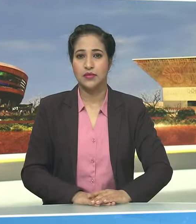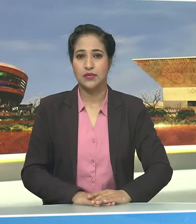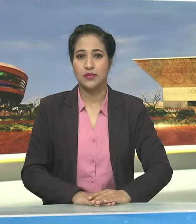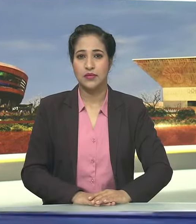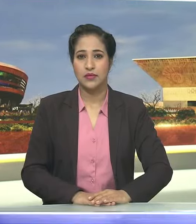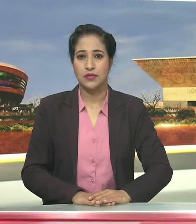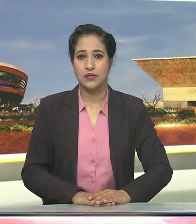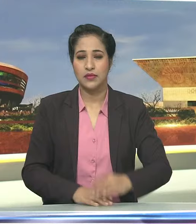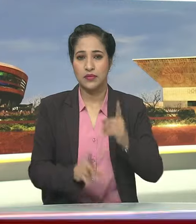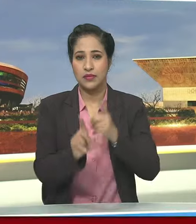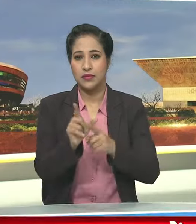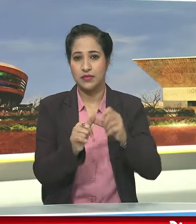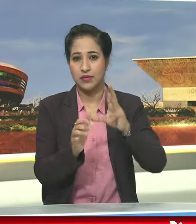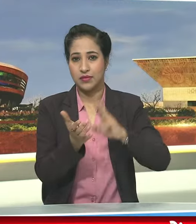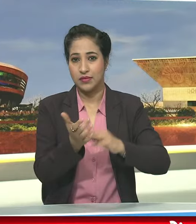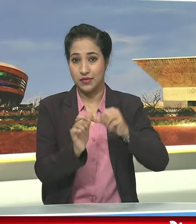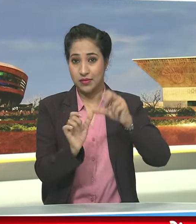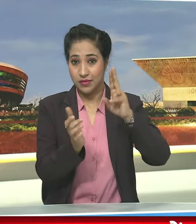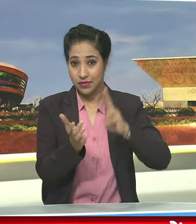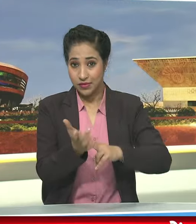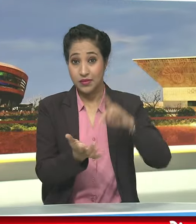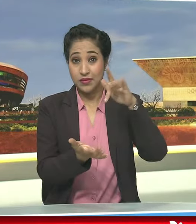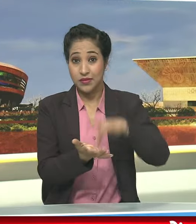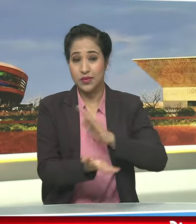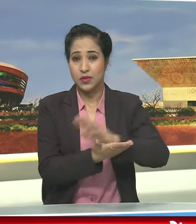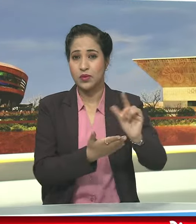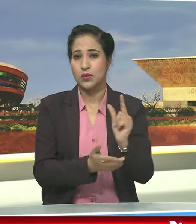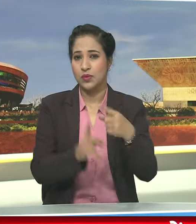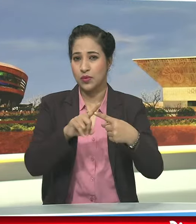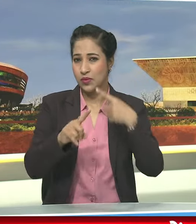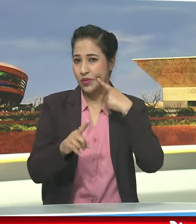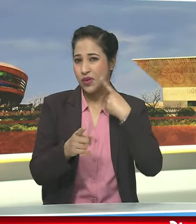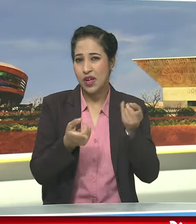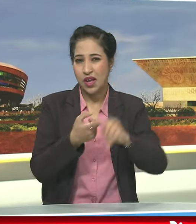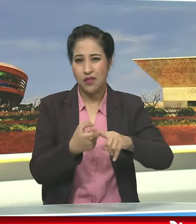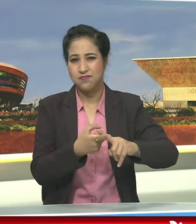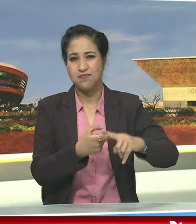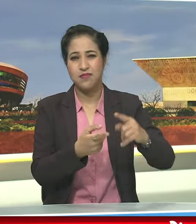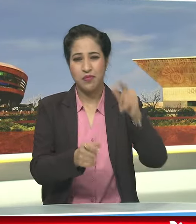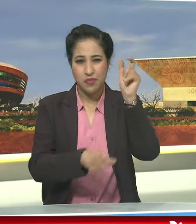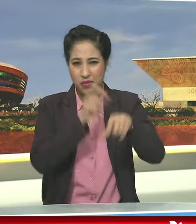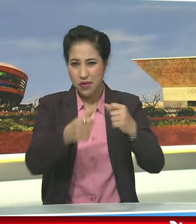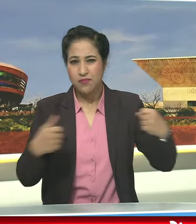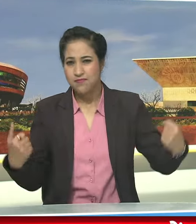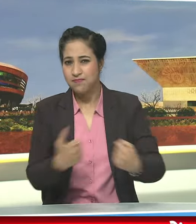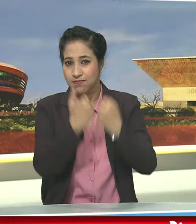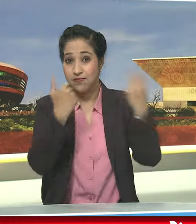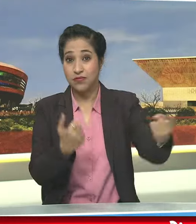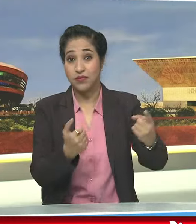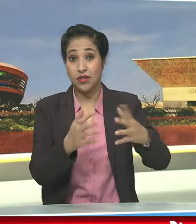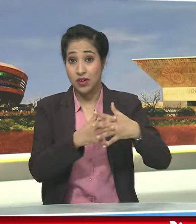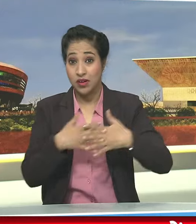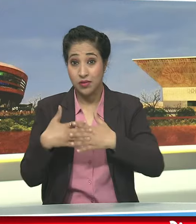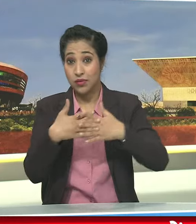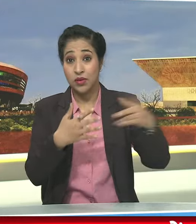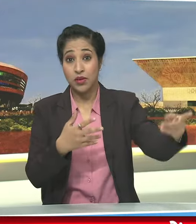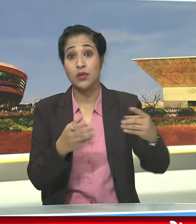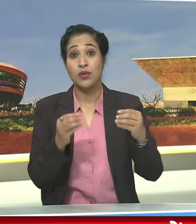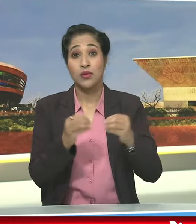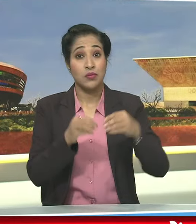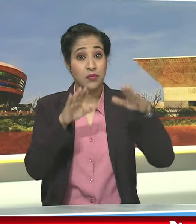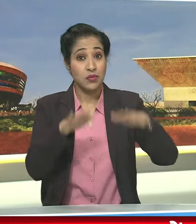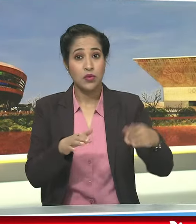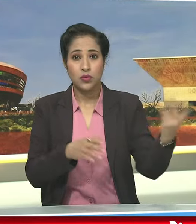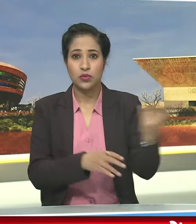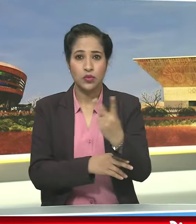पहुंचाना यमन में हुती विद्रोहियों के नियंत्रण वाले इलाकों में अमेरिका और ब्रिटेन ने की एयर स्ट्राइक